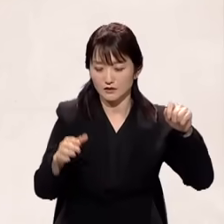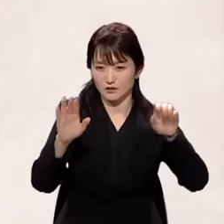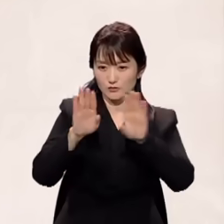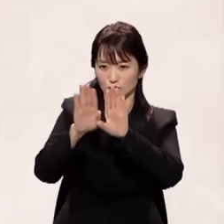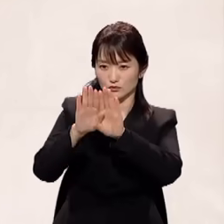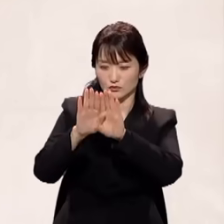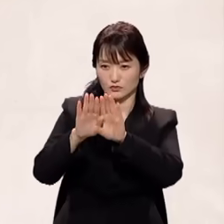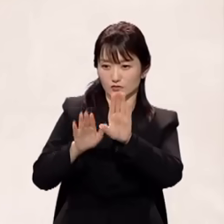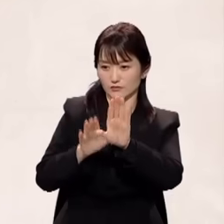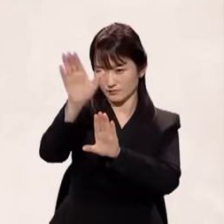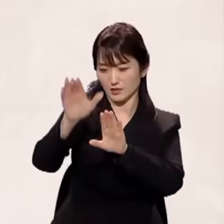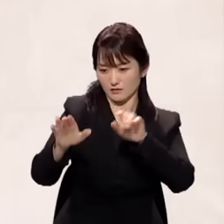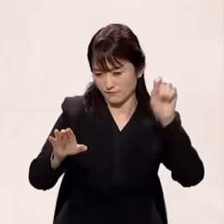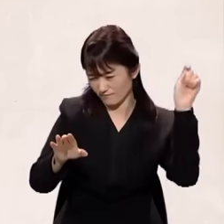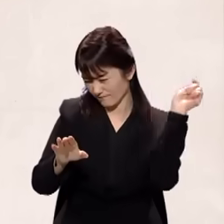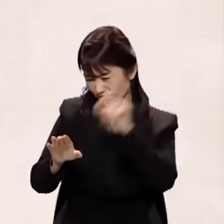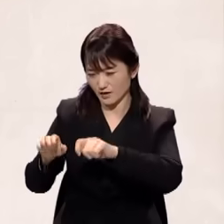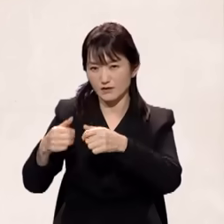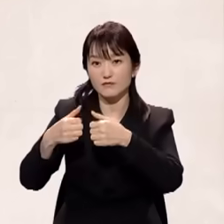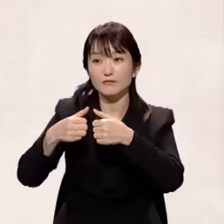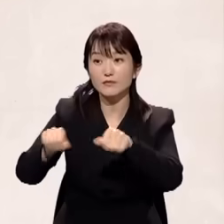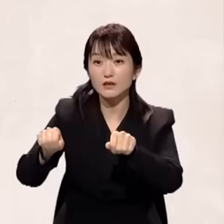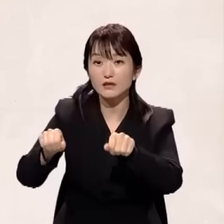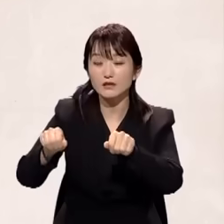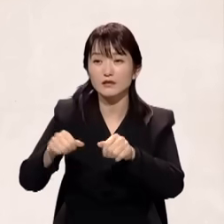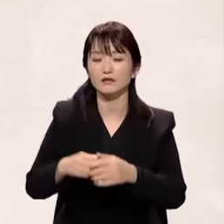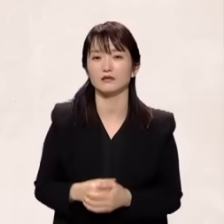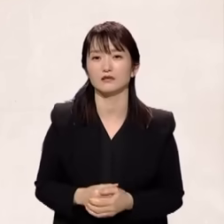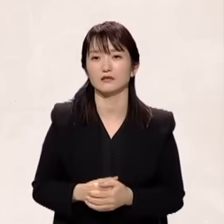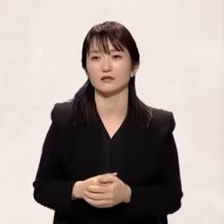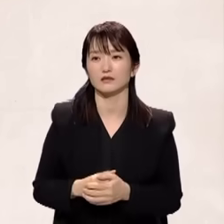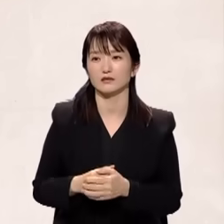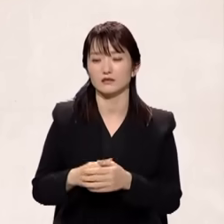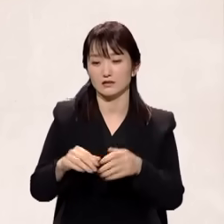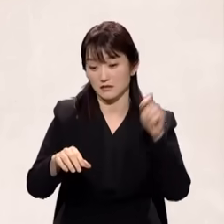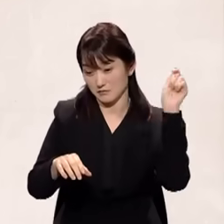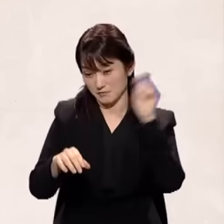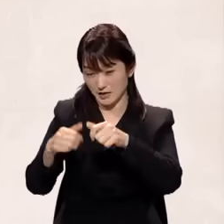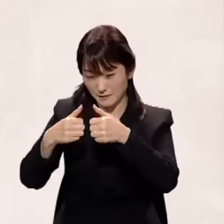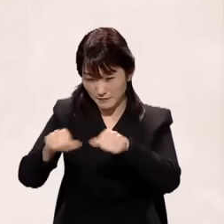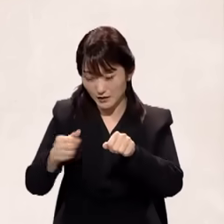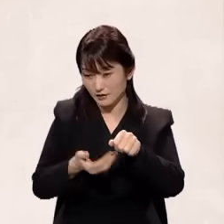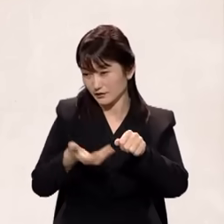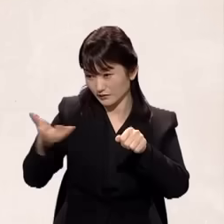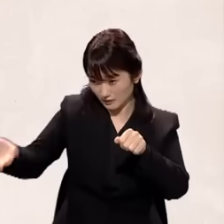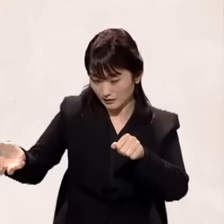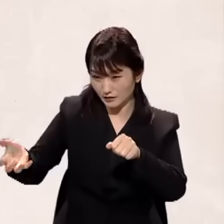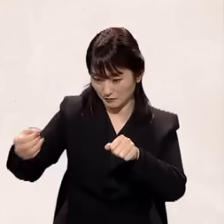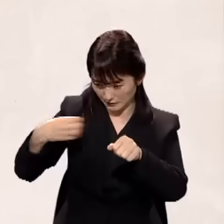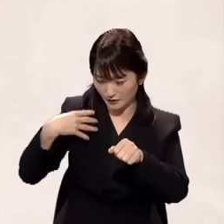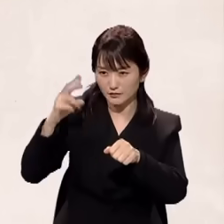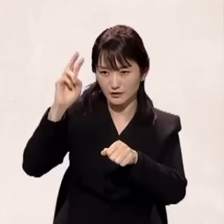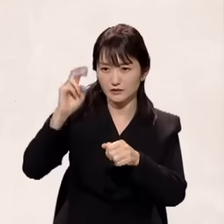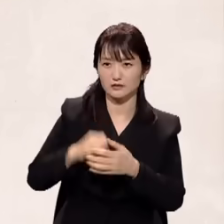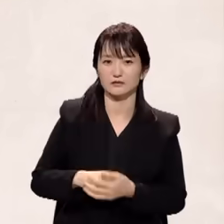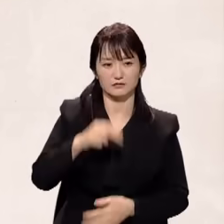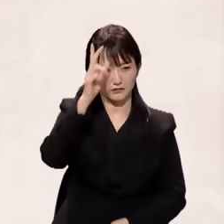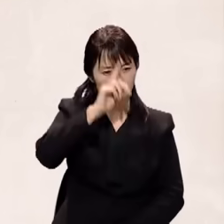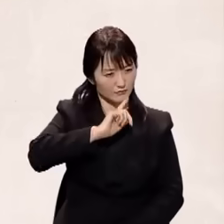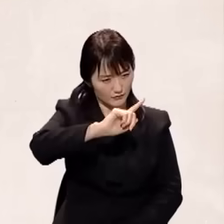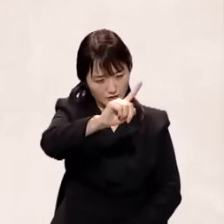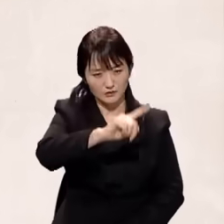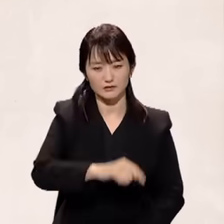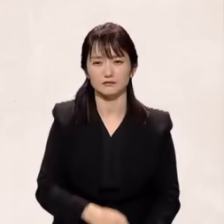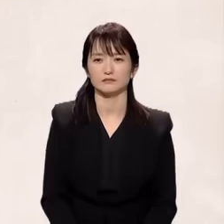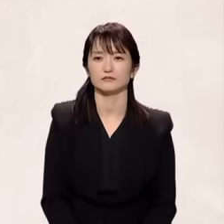겁니다. 그 정도 돼야 아, 퇴거에 대한 확답을 줄 거라고 생각을 했다는 거예요. 경찰에 신고당했죠. 아이고.